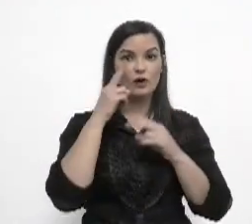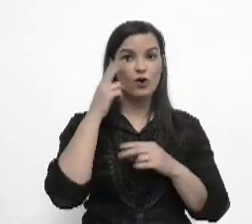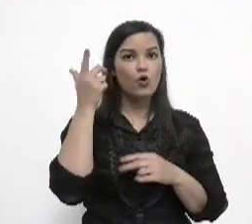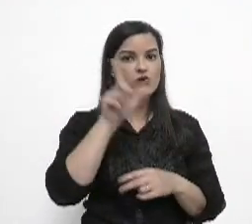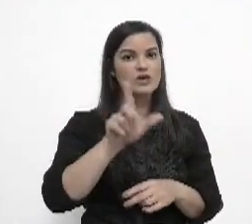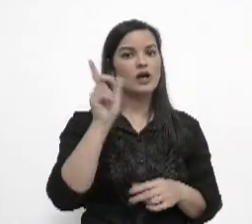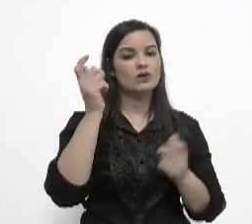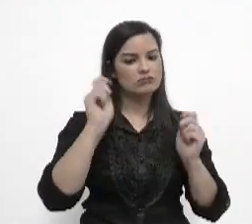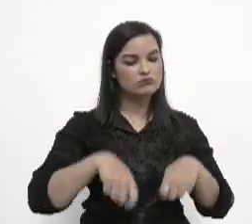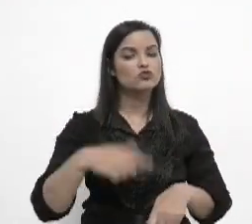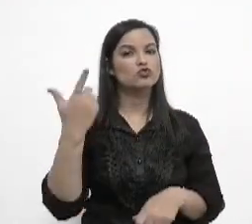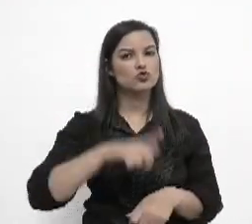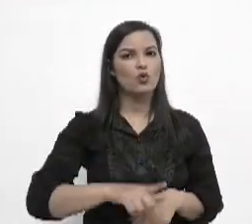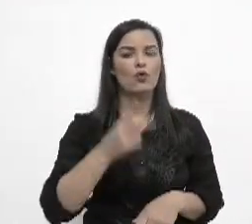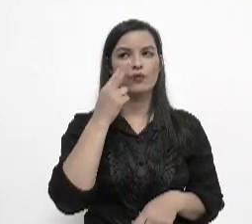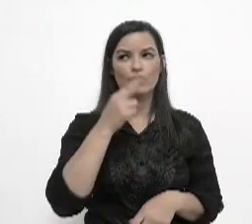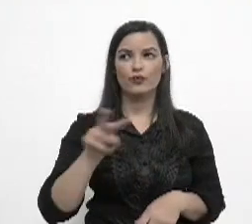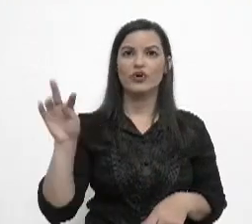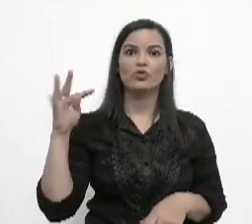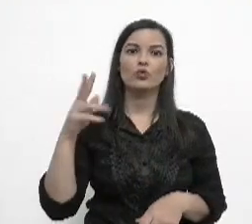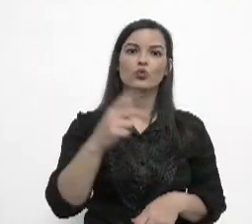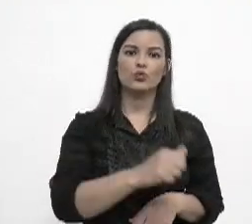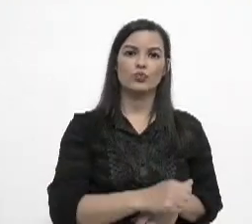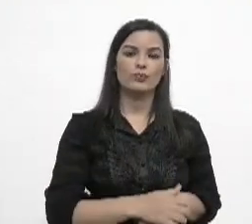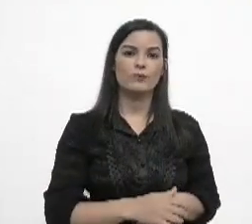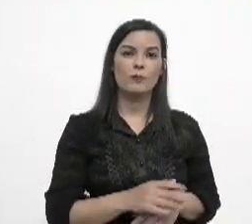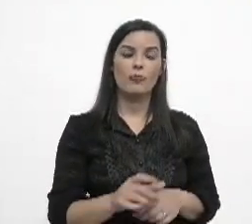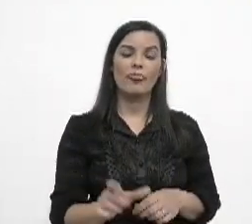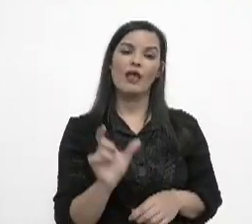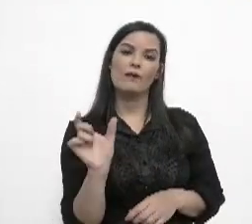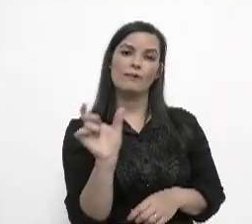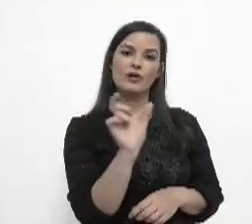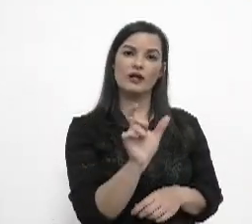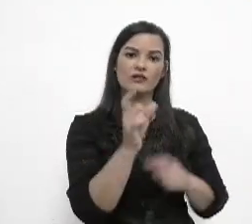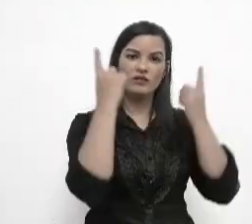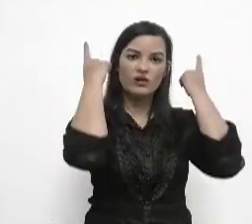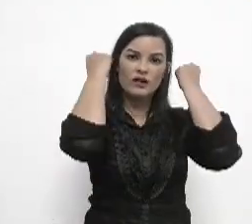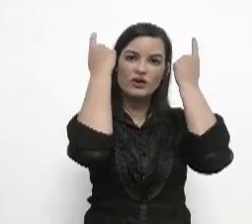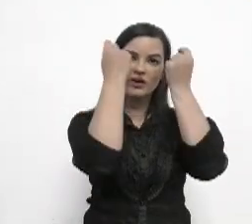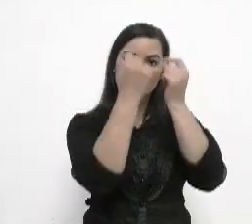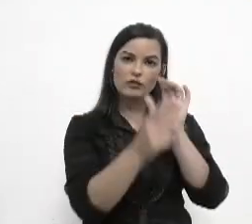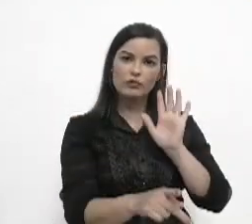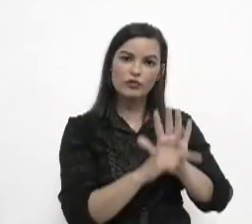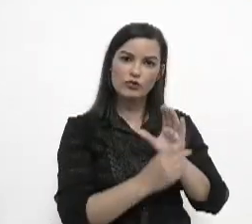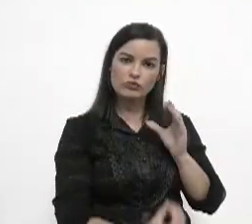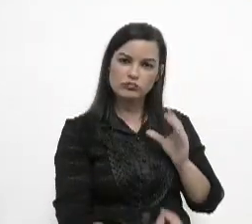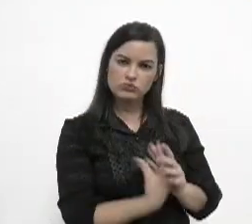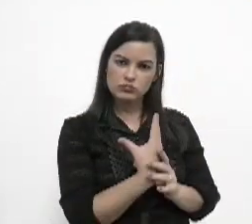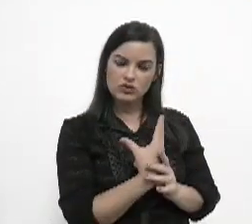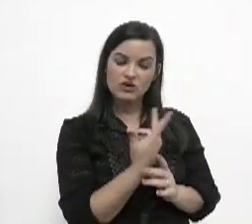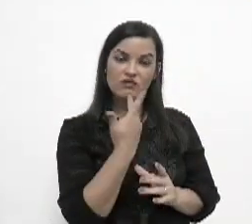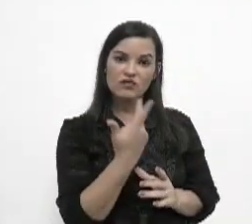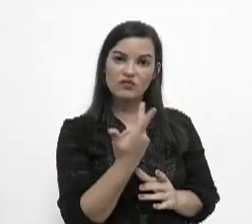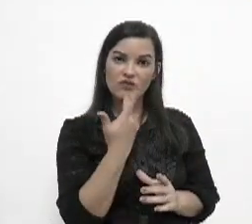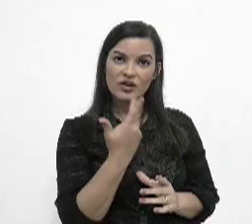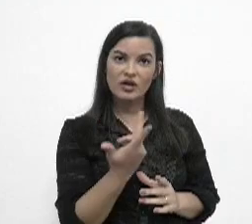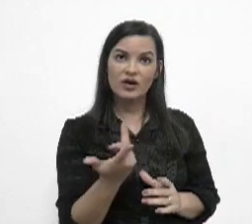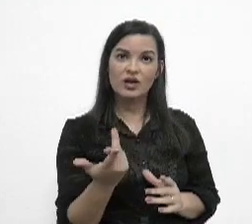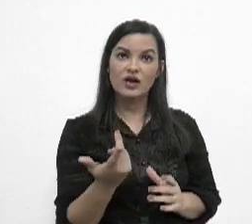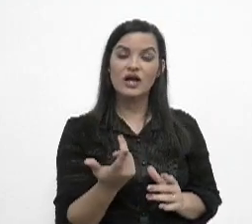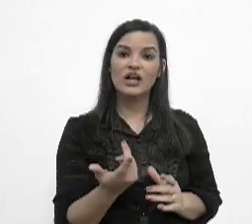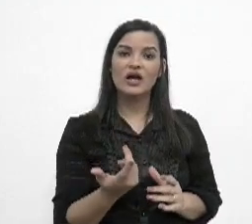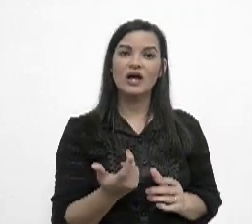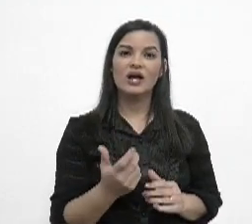말을 아나블레포라고 기록하고 있습니다. A palavra em grega desse texto, ver, tornou a ver, está descrito